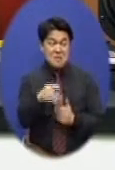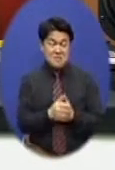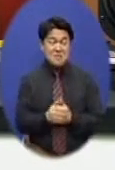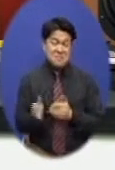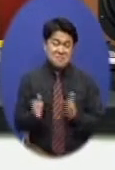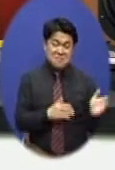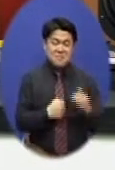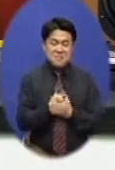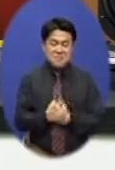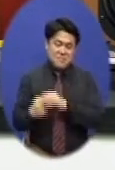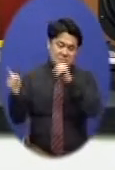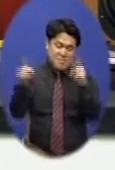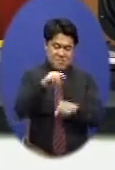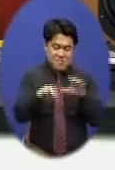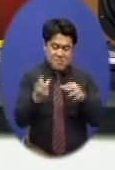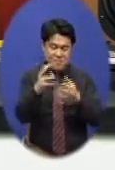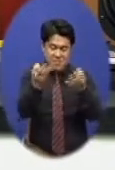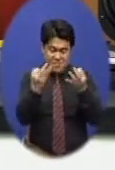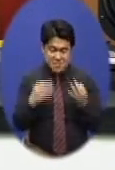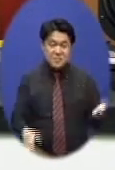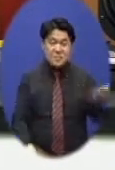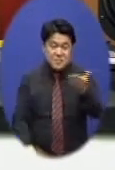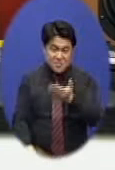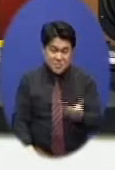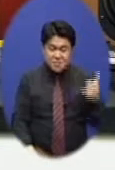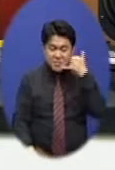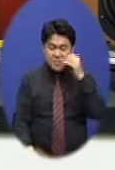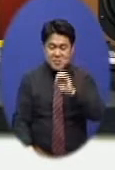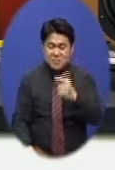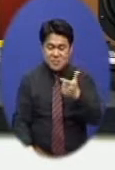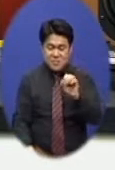네. 자, 전국에 계신 시청자 여러분, ARS